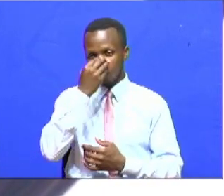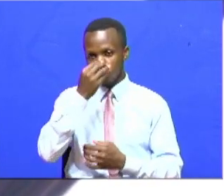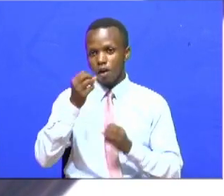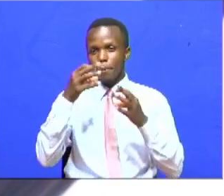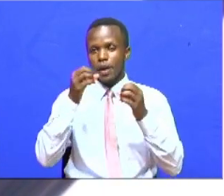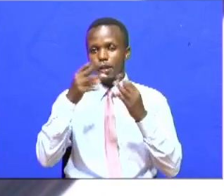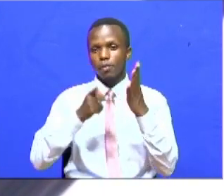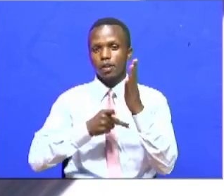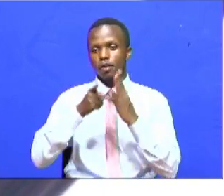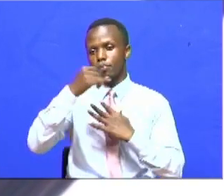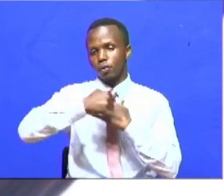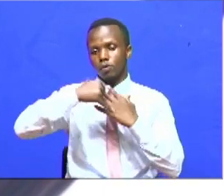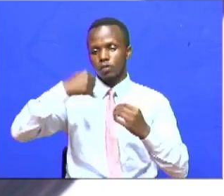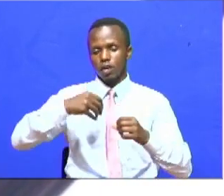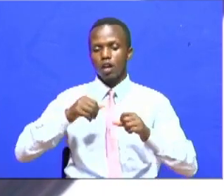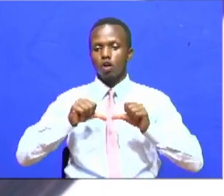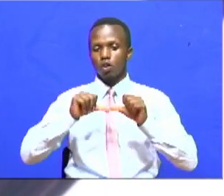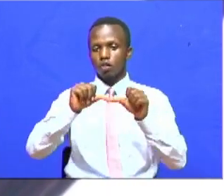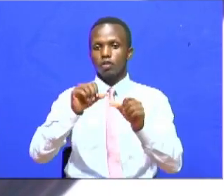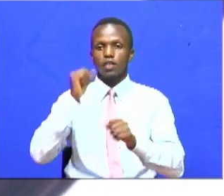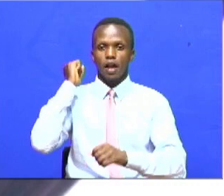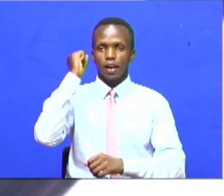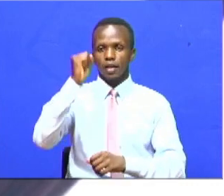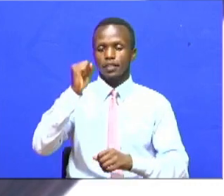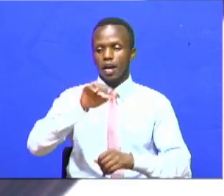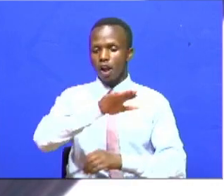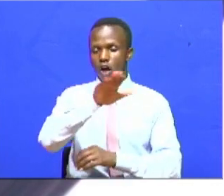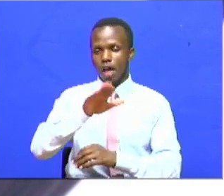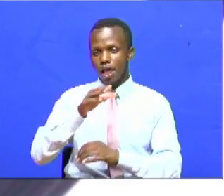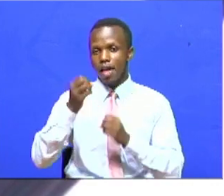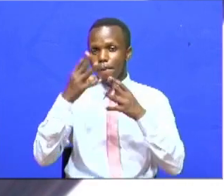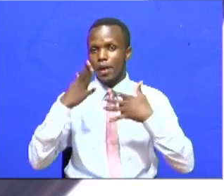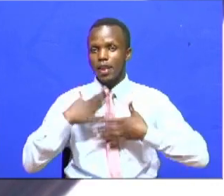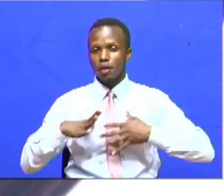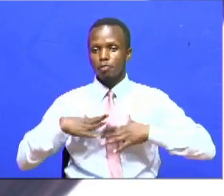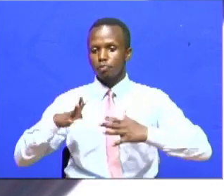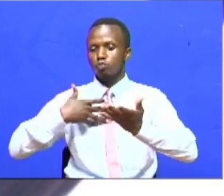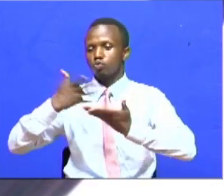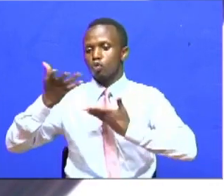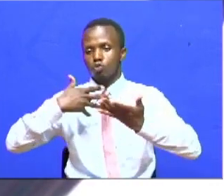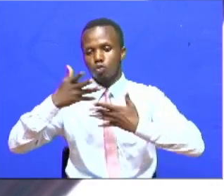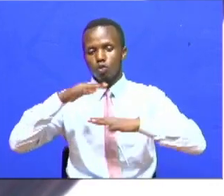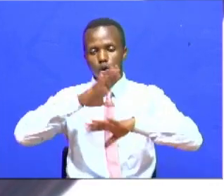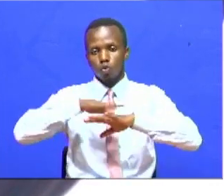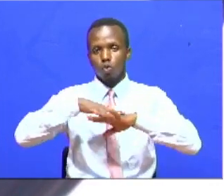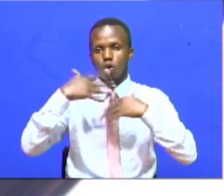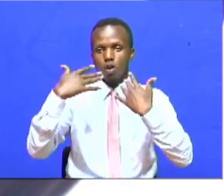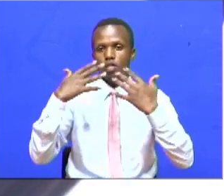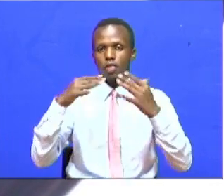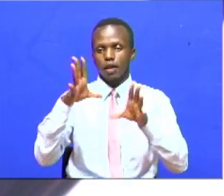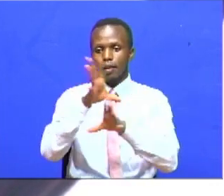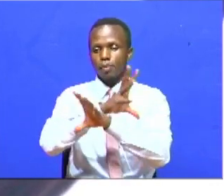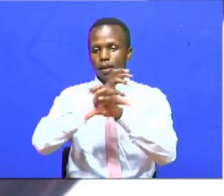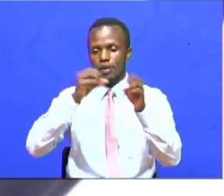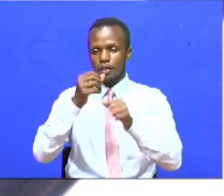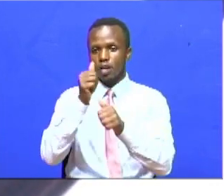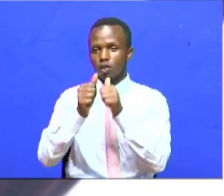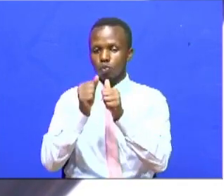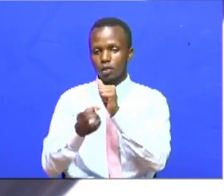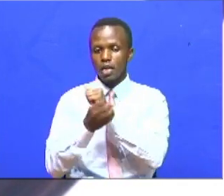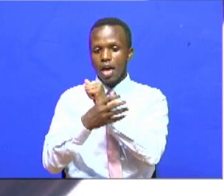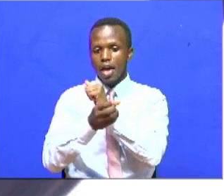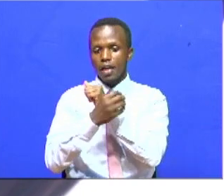yanaendelea Kajiado, wana Kajiado tumesungumzia maneno mengi mazuri ambaye mheshimiwa rais atakuja kuwaeleza